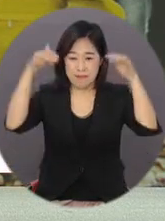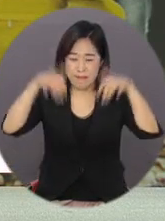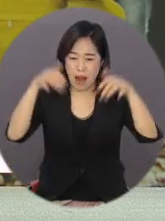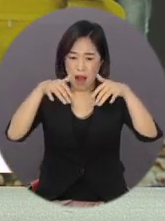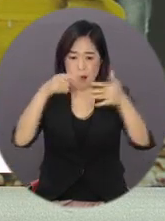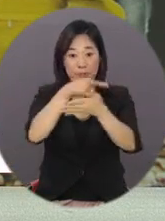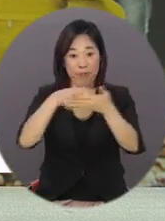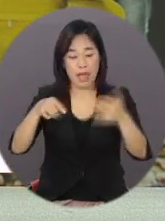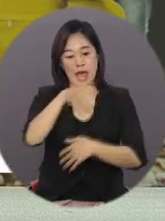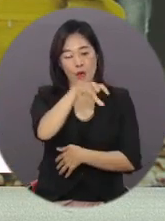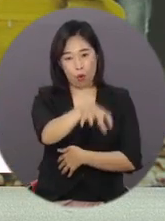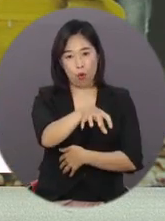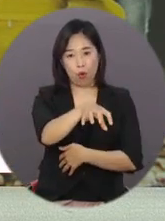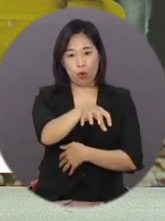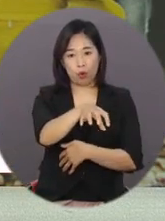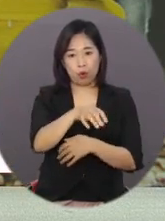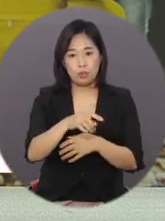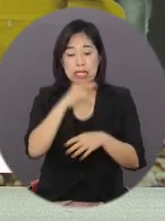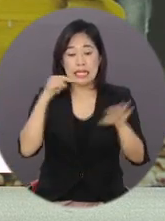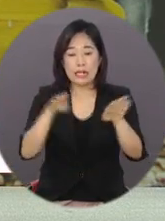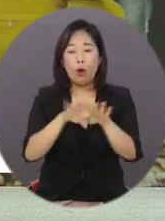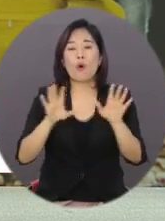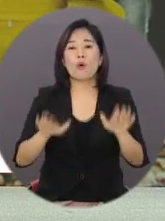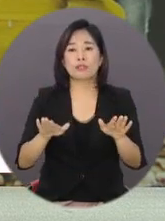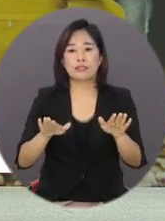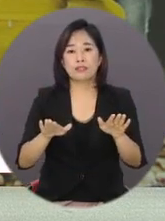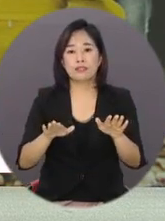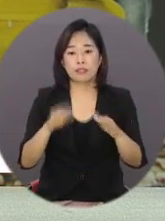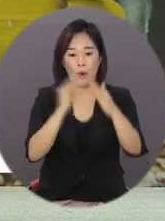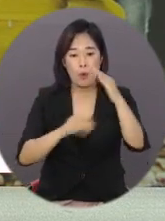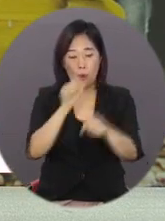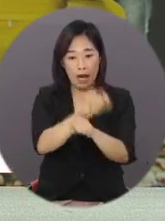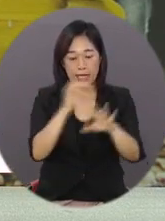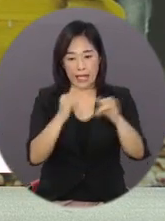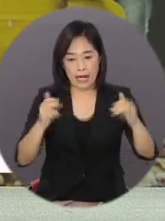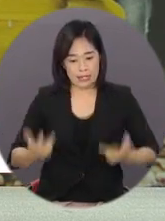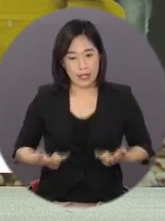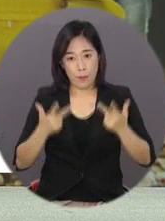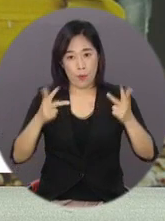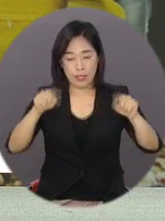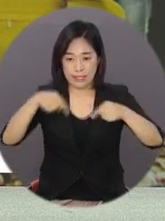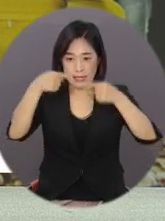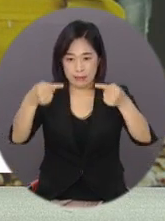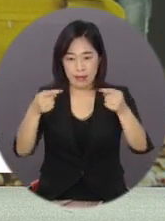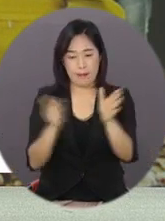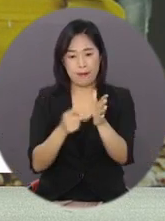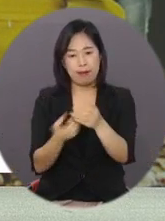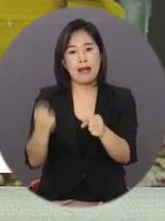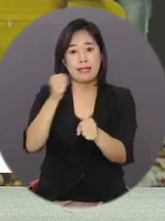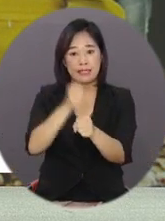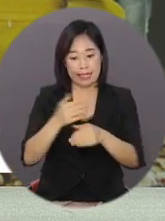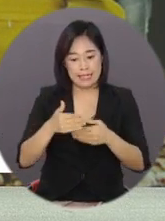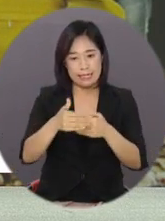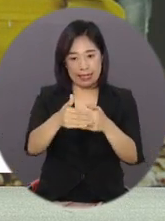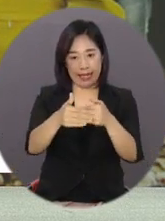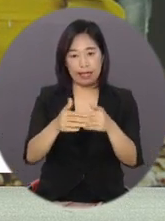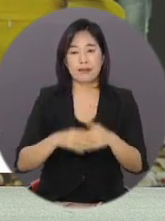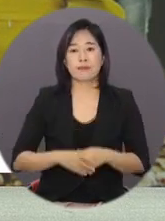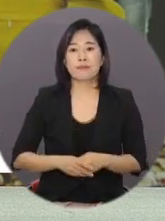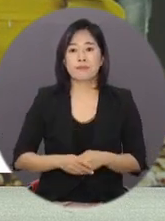집중호우로 피해를 입은 지역에서는 일요일인 오늘도 공무원과 자원봉사자들이 참여해 긴급복구 작업이